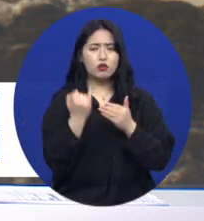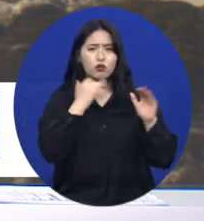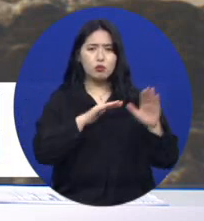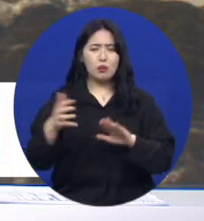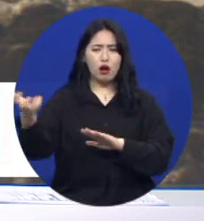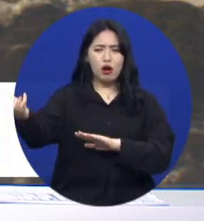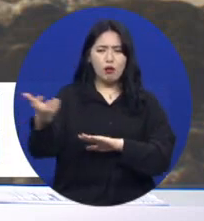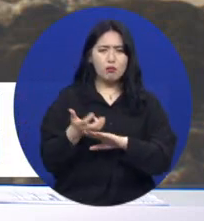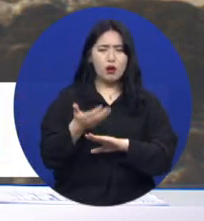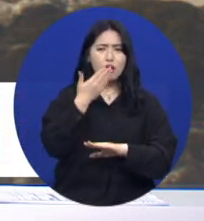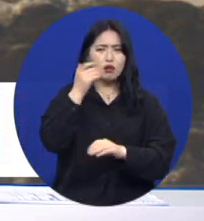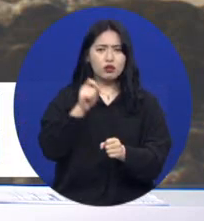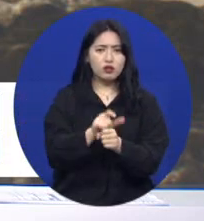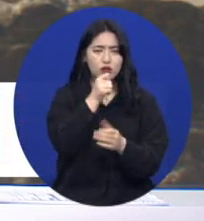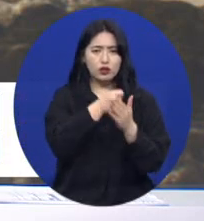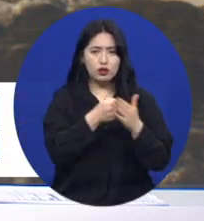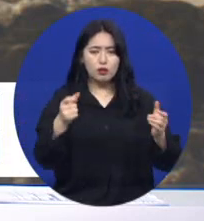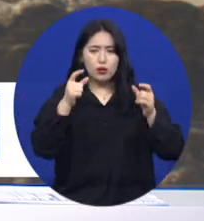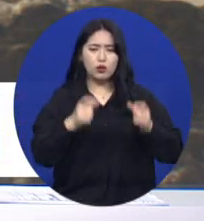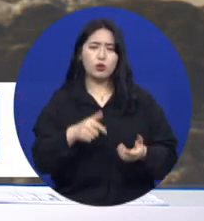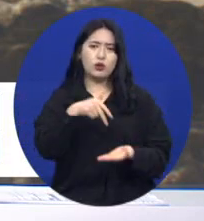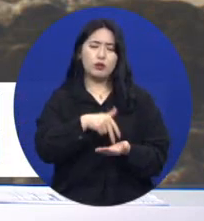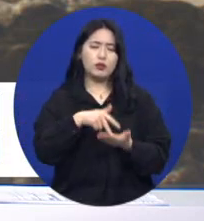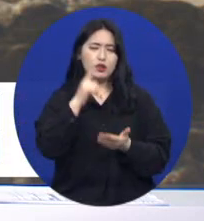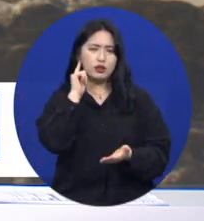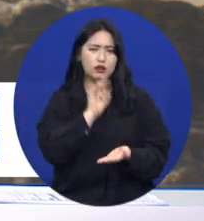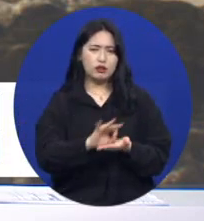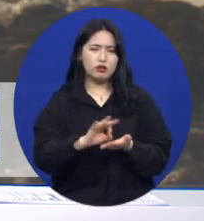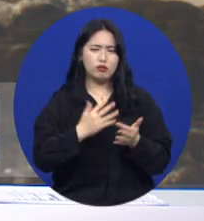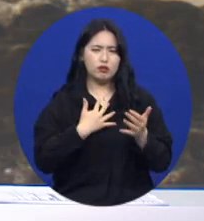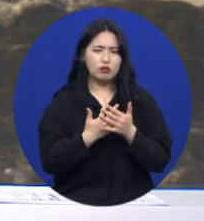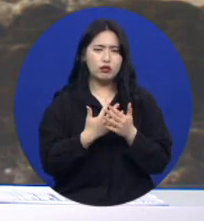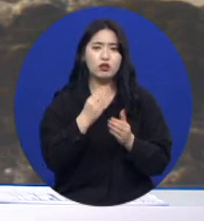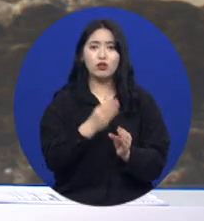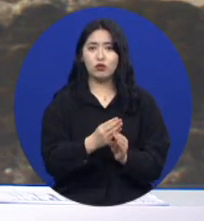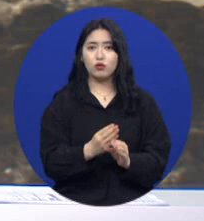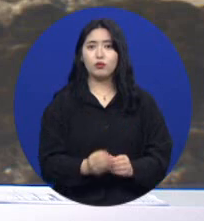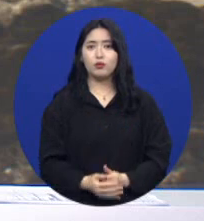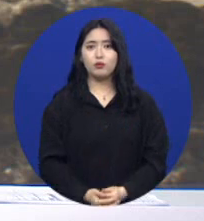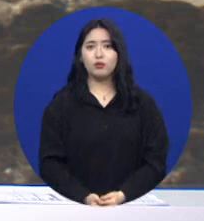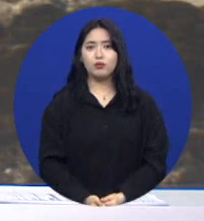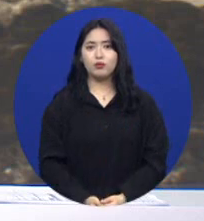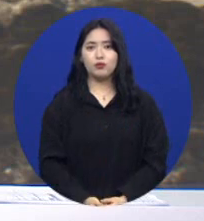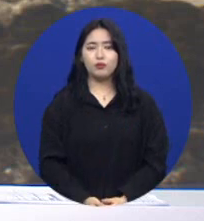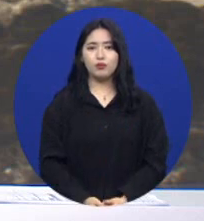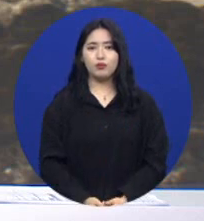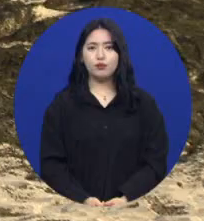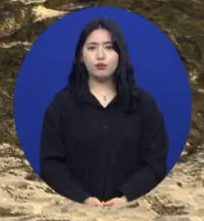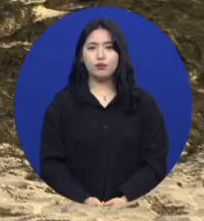가능성이 높아 당국이 바짝 긴장하고 있습니다 5 승 철 기자가 보도합니다